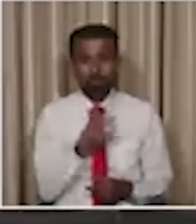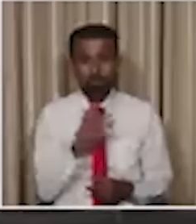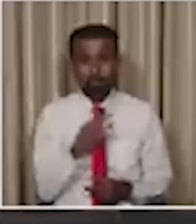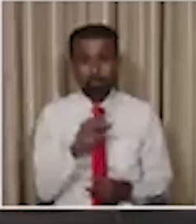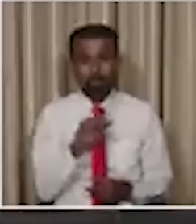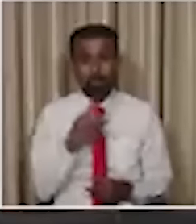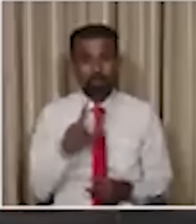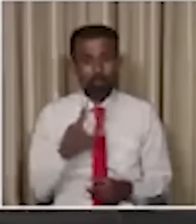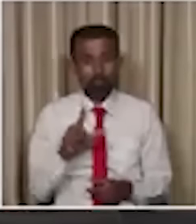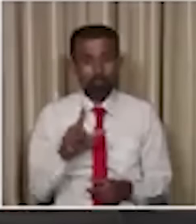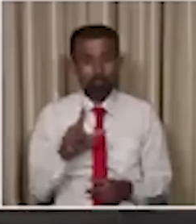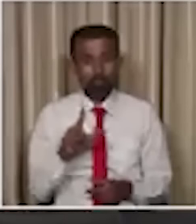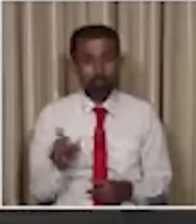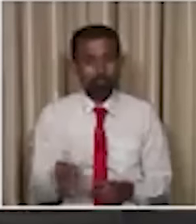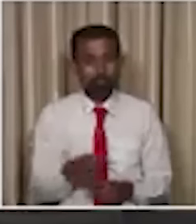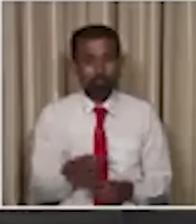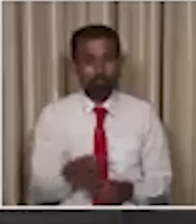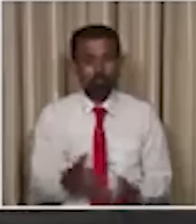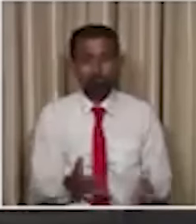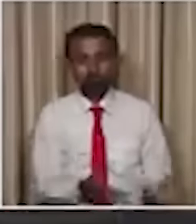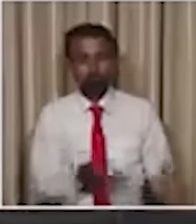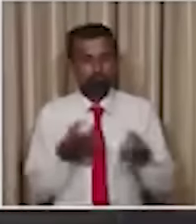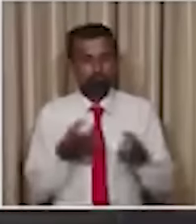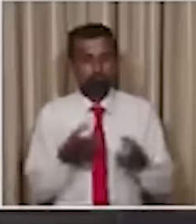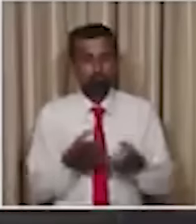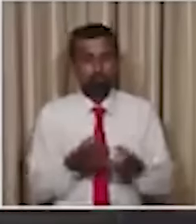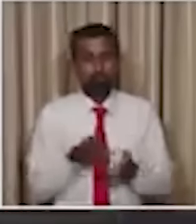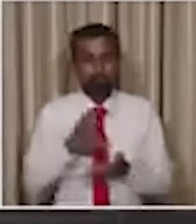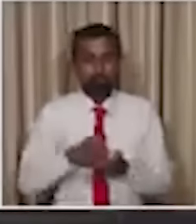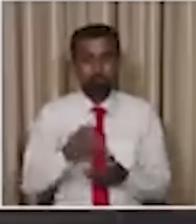2007 වන දින ගොඩගෙන සාම්පල් 11ක්